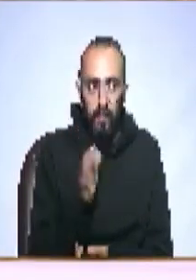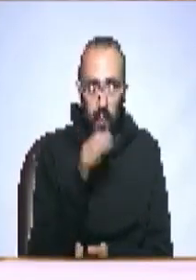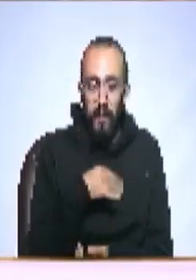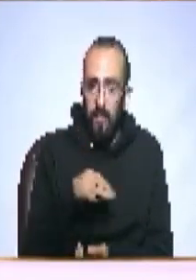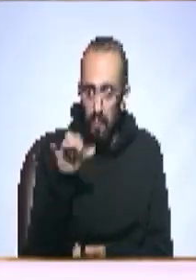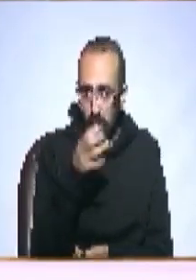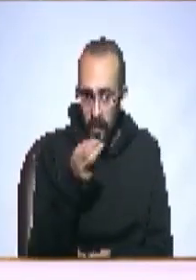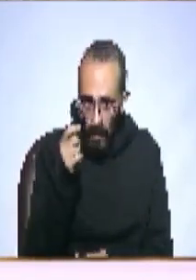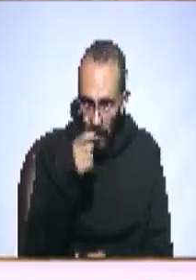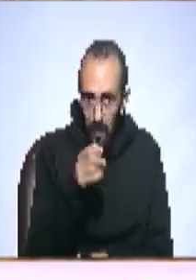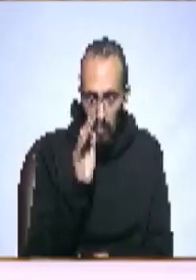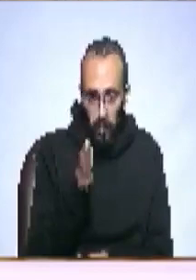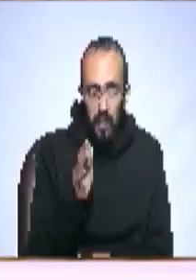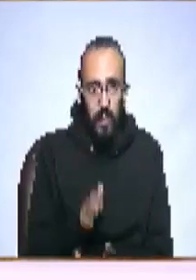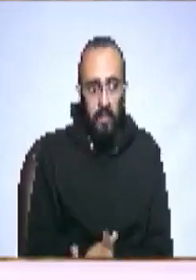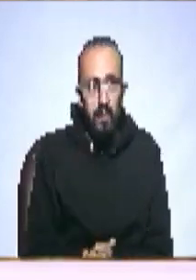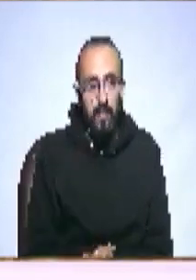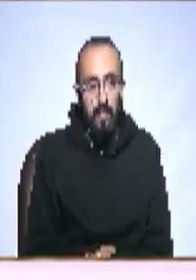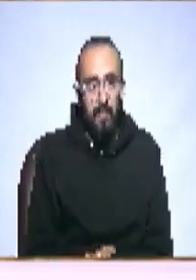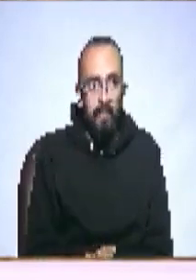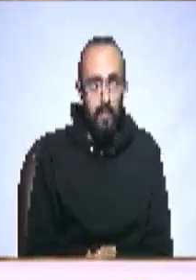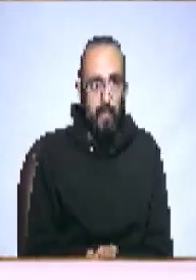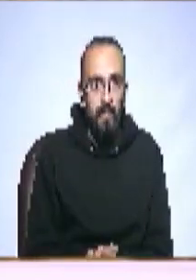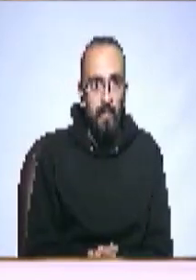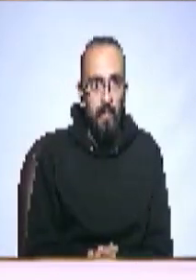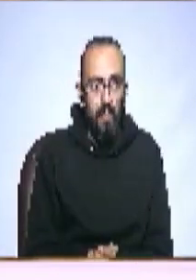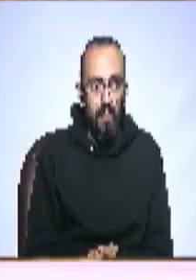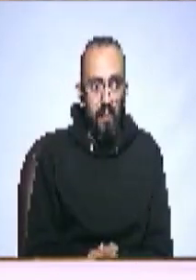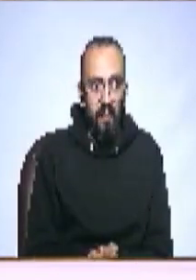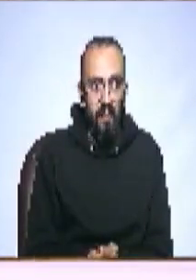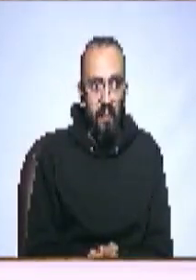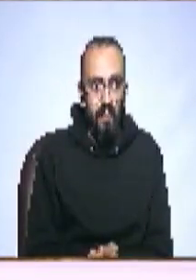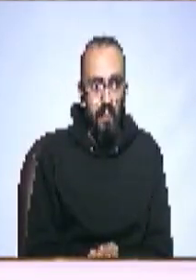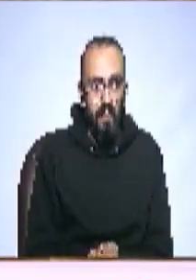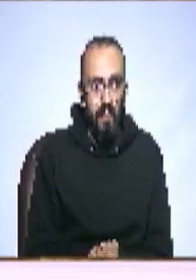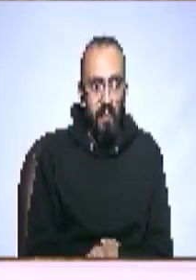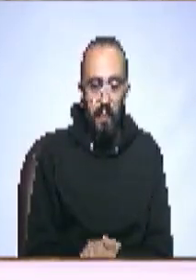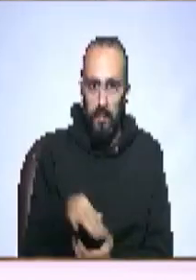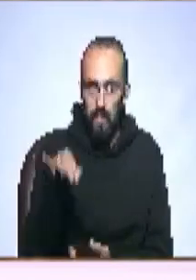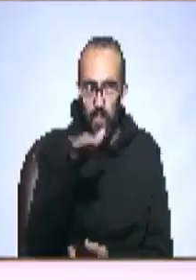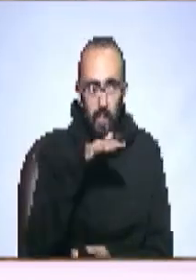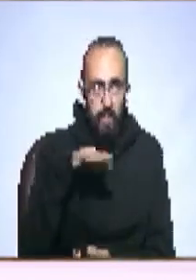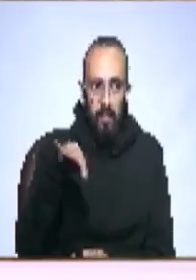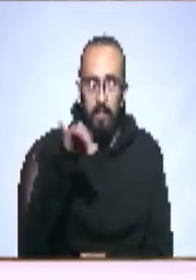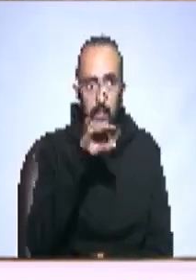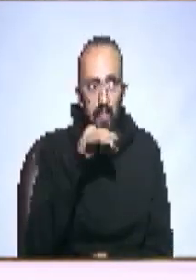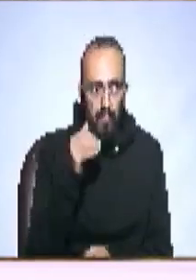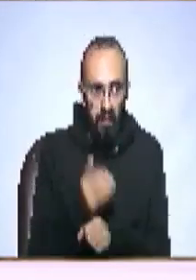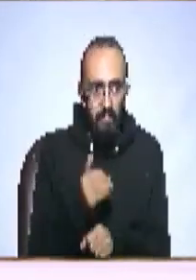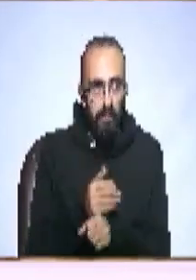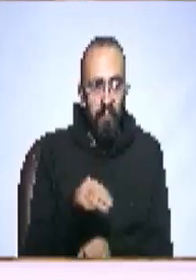كده، انا كنت حاططهم هنا اهم، نحط شويه كمان كده على الوش،